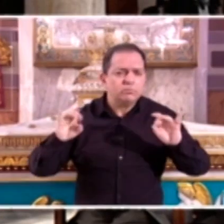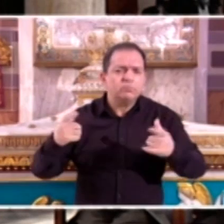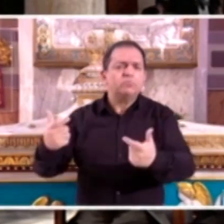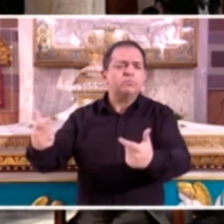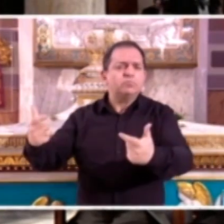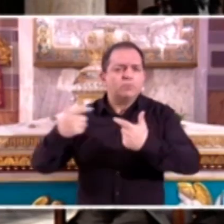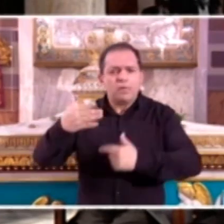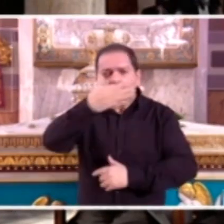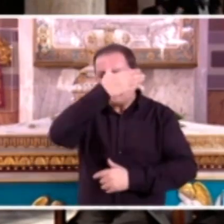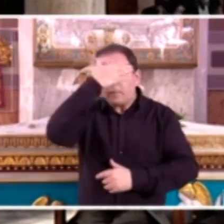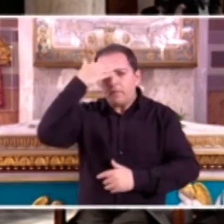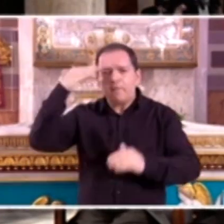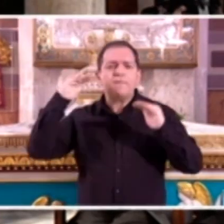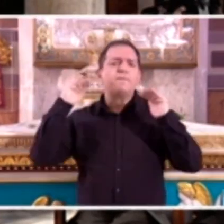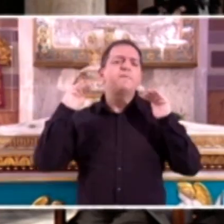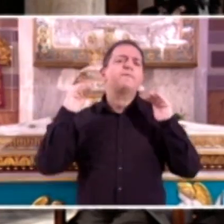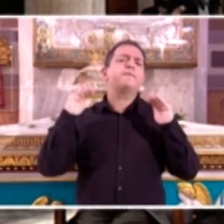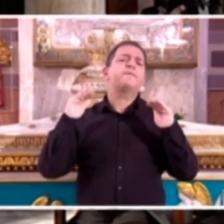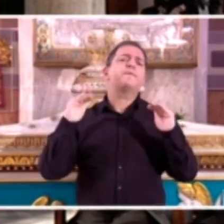αναμάρτητον παρά του Κυρίου